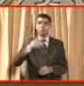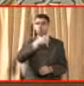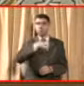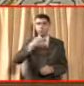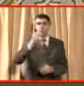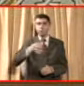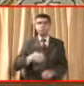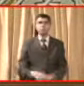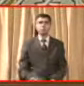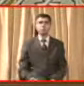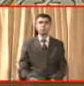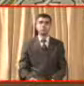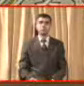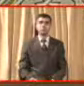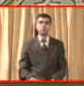عليه اللجنة. الإجماع.